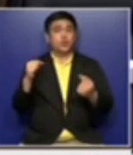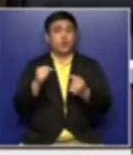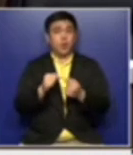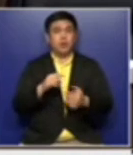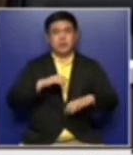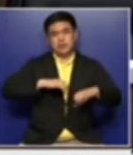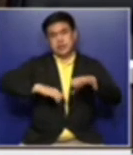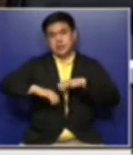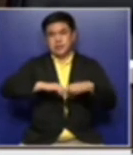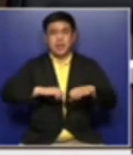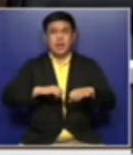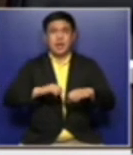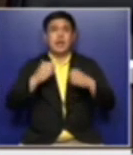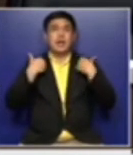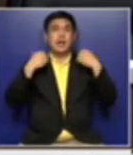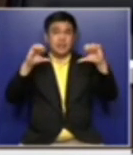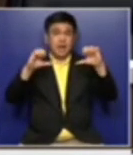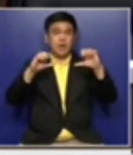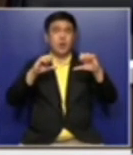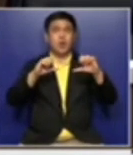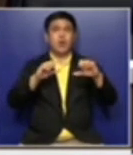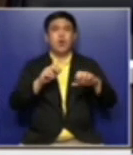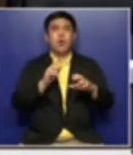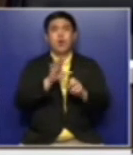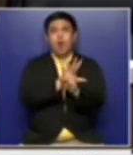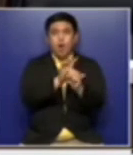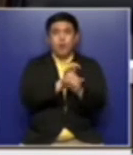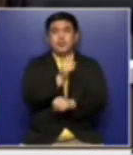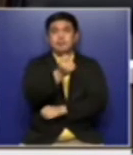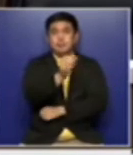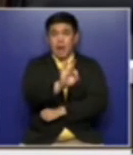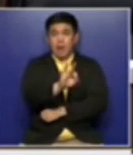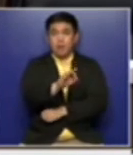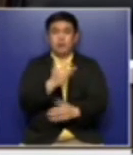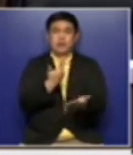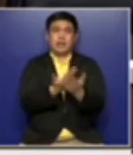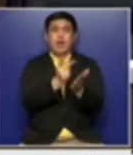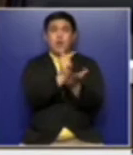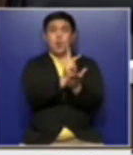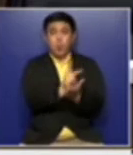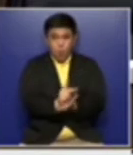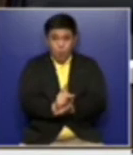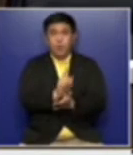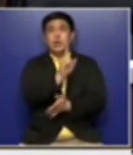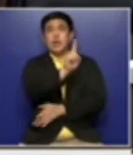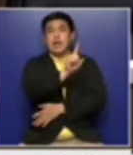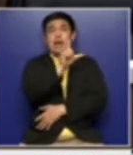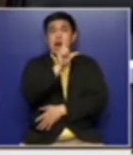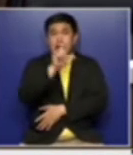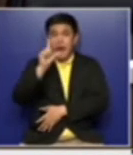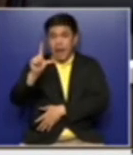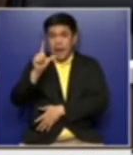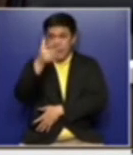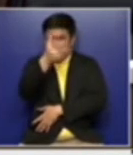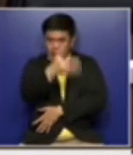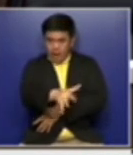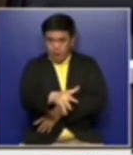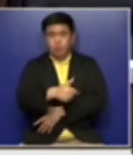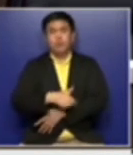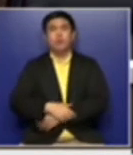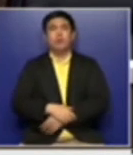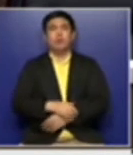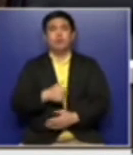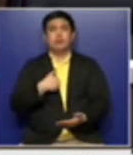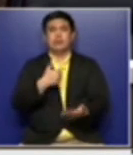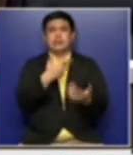บริหารราชการในช่วงโรคระบาดโควิด-19 เงินกู้ไป1,000,000,000 บาทก็จะเป็น